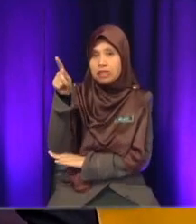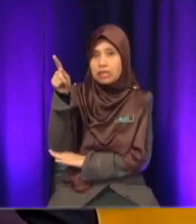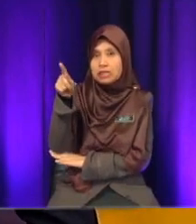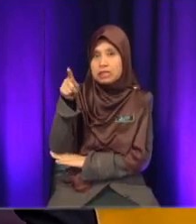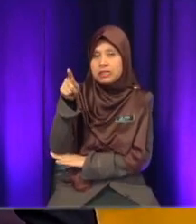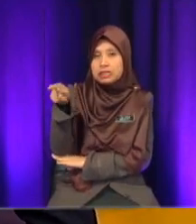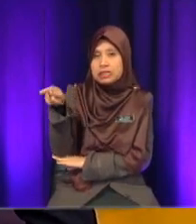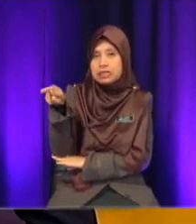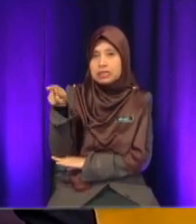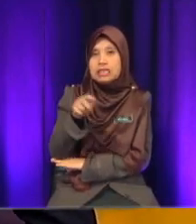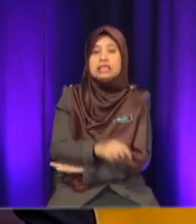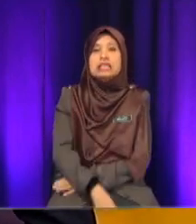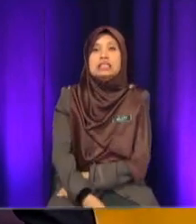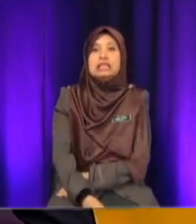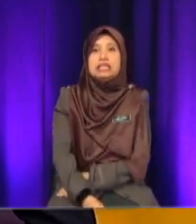okei